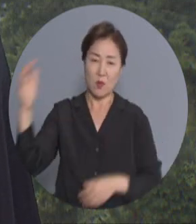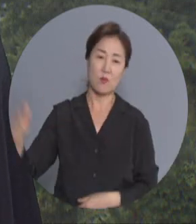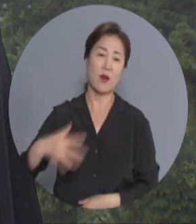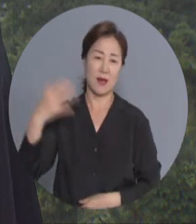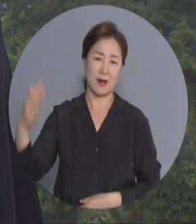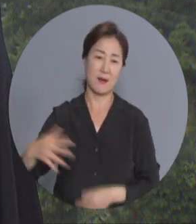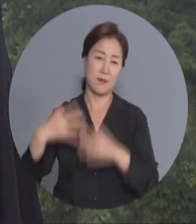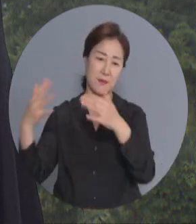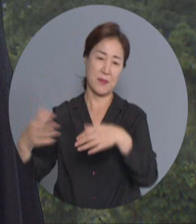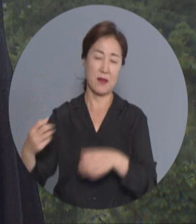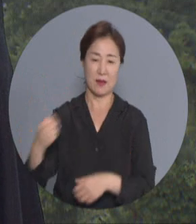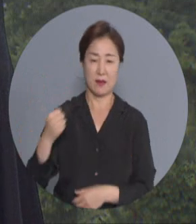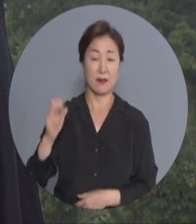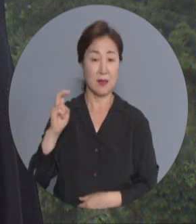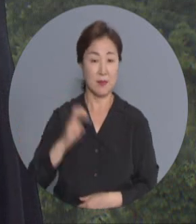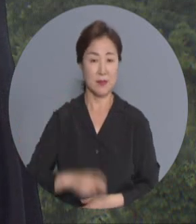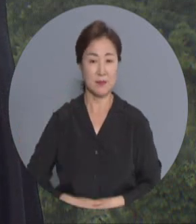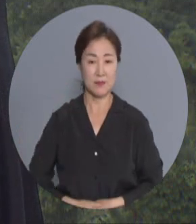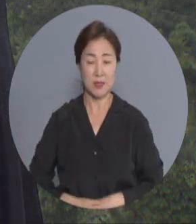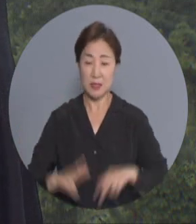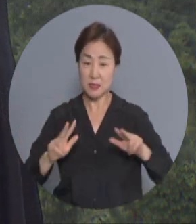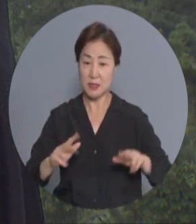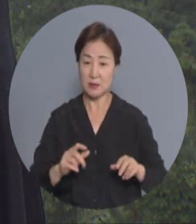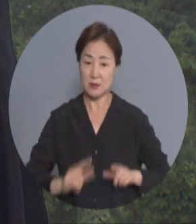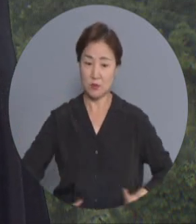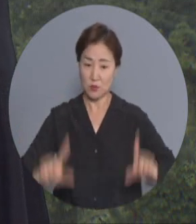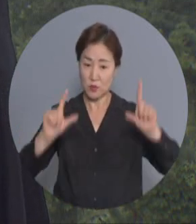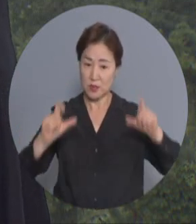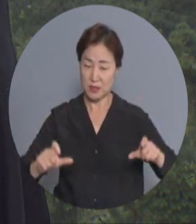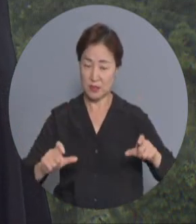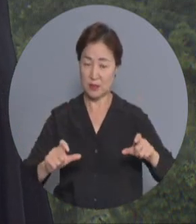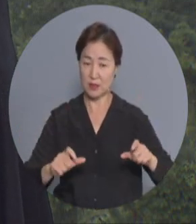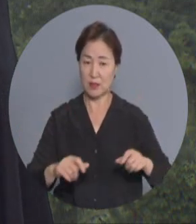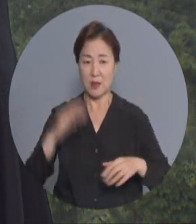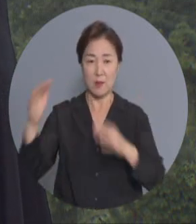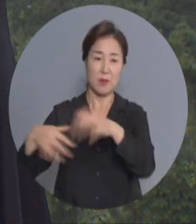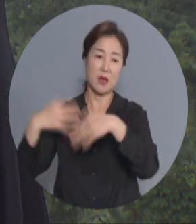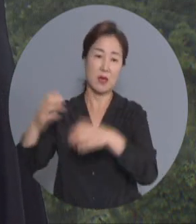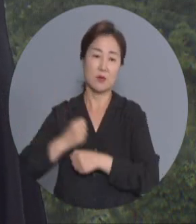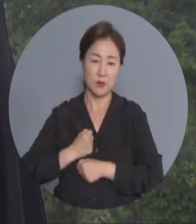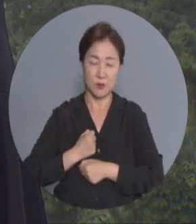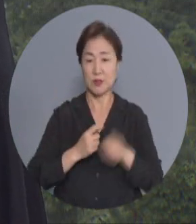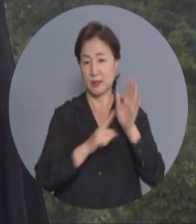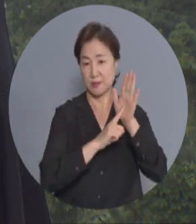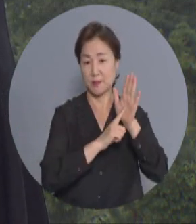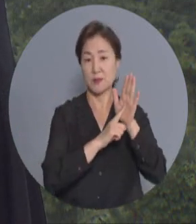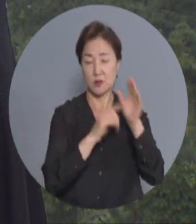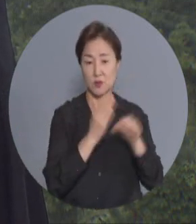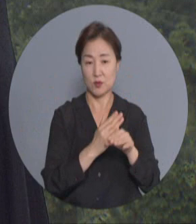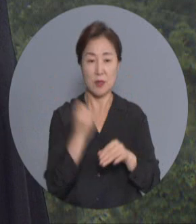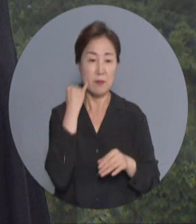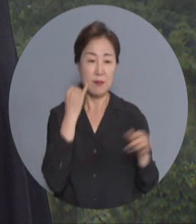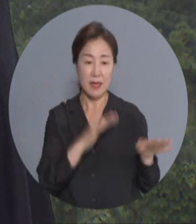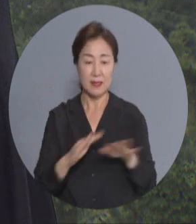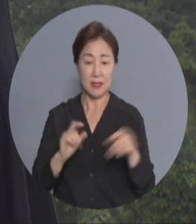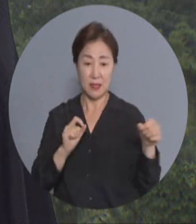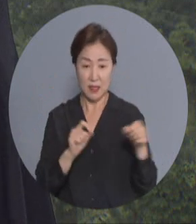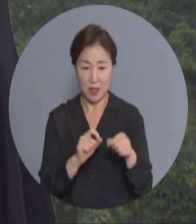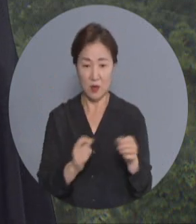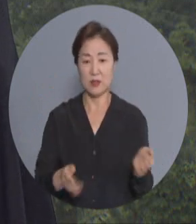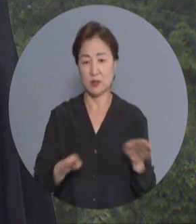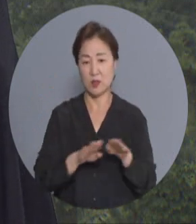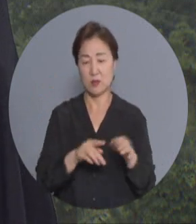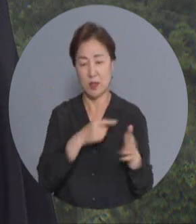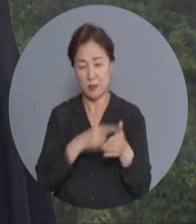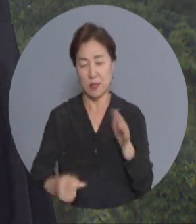바람도 불어 오겠습니다 현재 전남 동부지역 전체 강풍 주입부 발효 중인만큼 특별히 해안가 지역에서는 시설물 피해